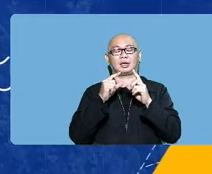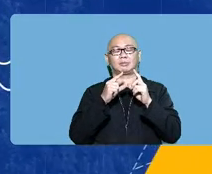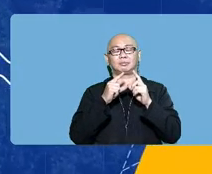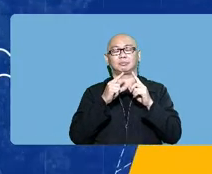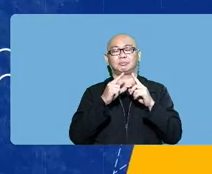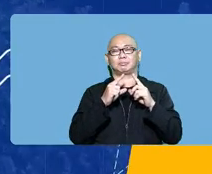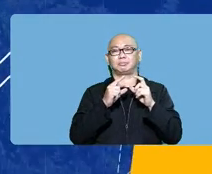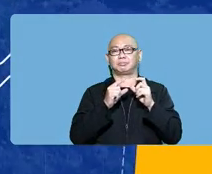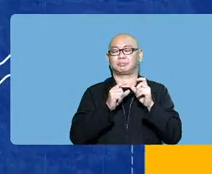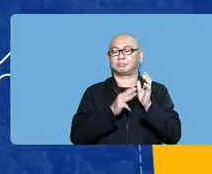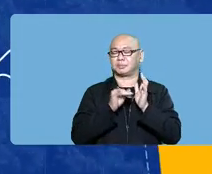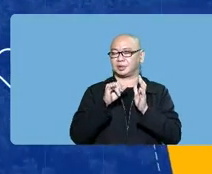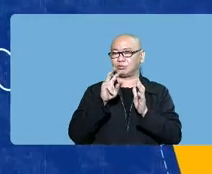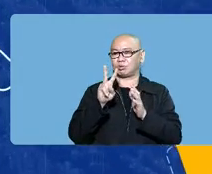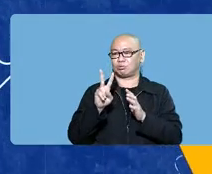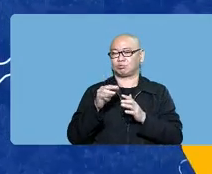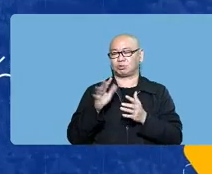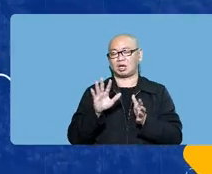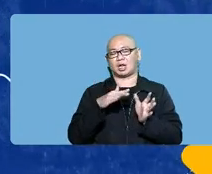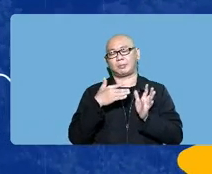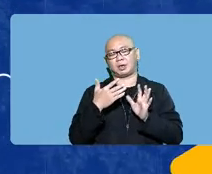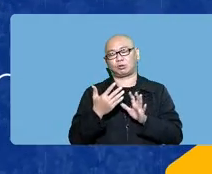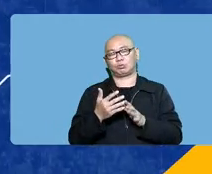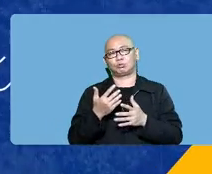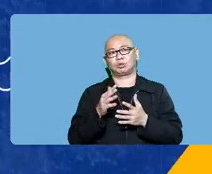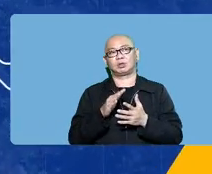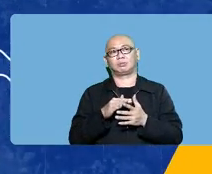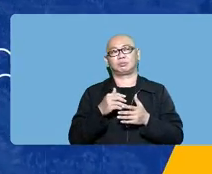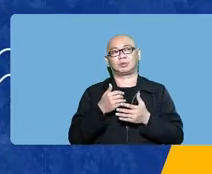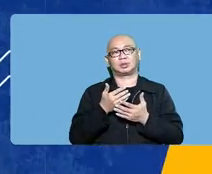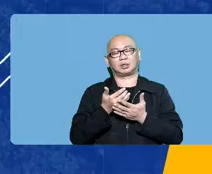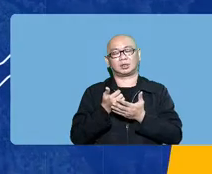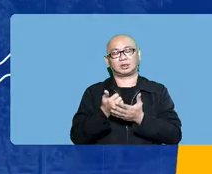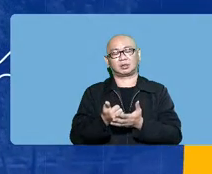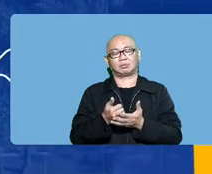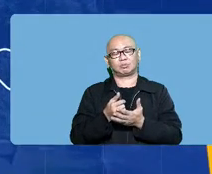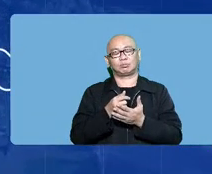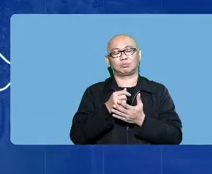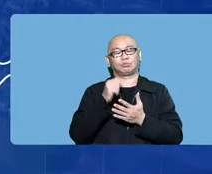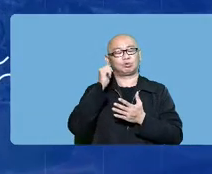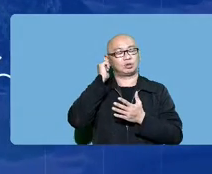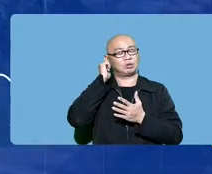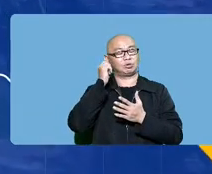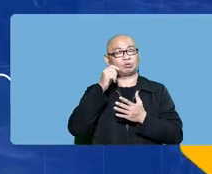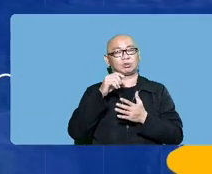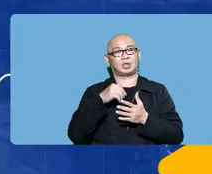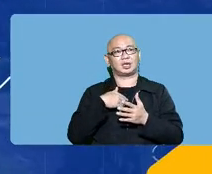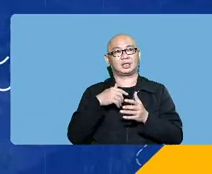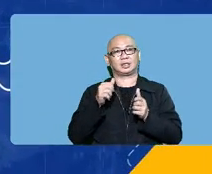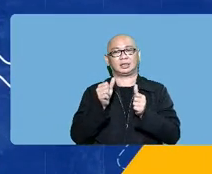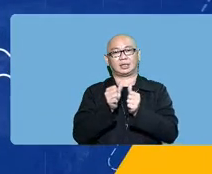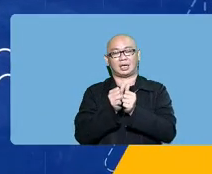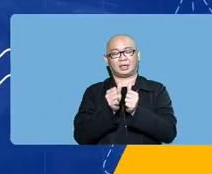almarhum, yang tentu saja telah mengikhlaskan putrinya untuk saya nikahi.